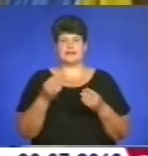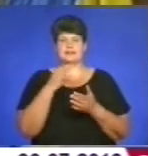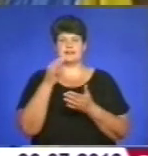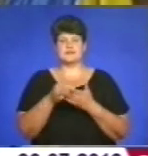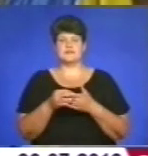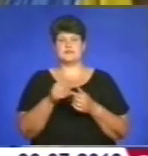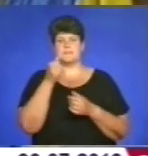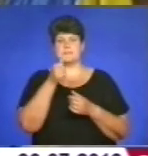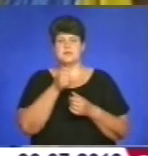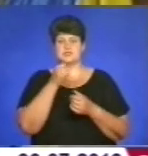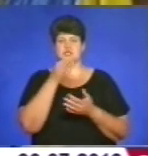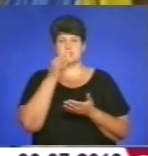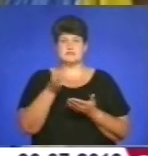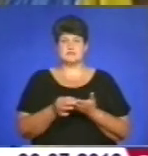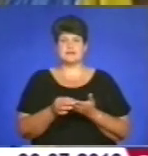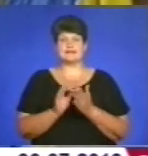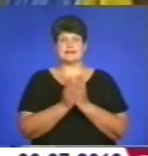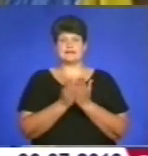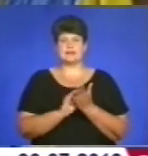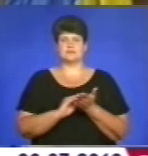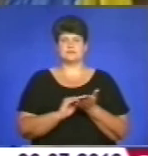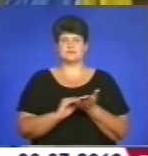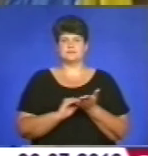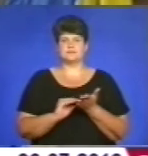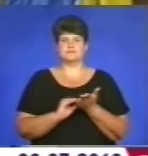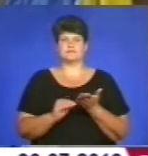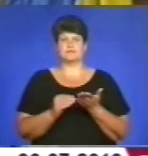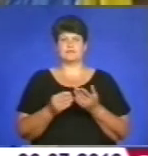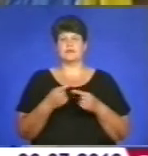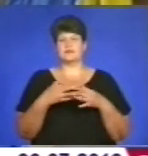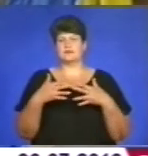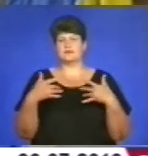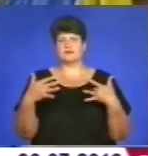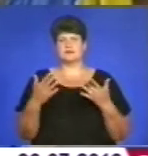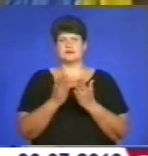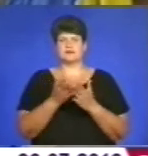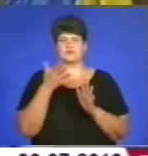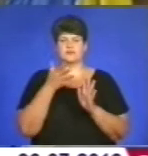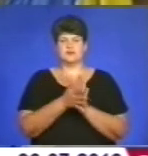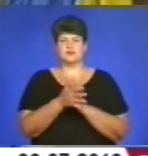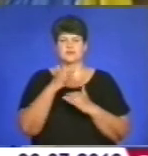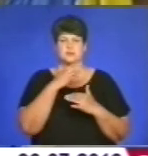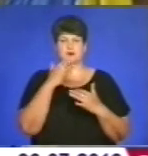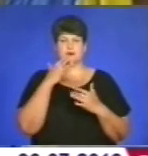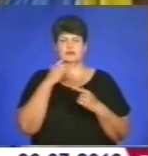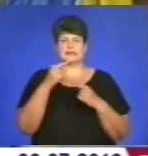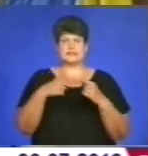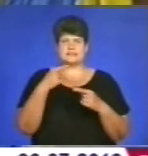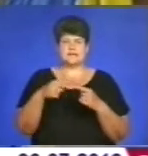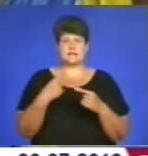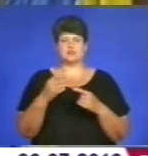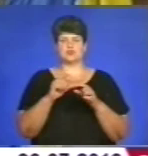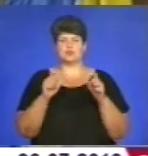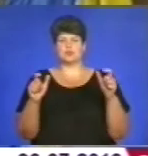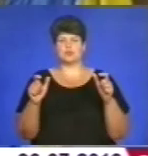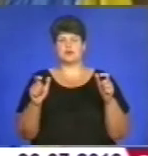місячний звіт, то книгу вести, записувати, то багато на книги витрат, багато йде на стрічку, на книги, багато воно